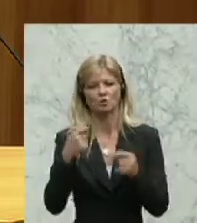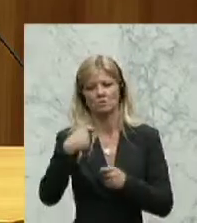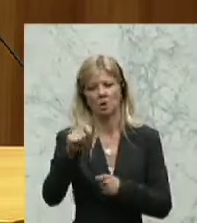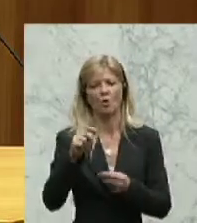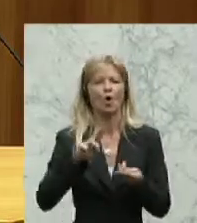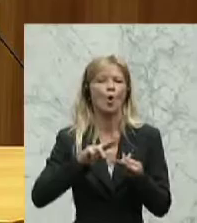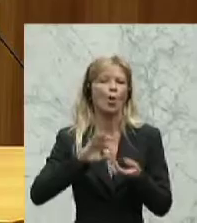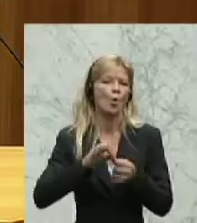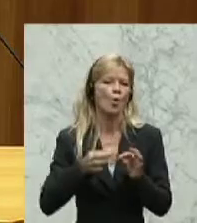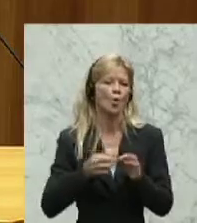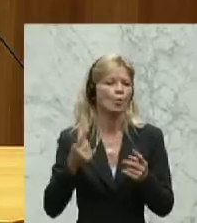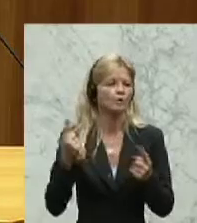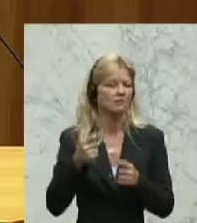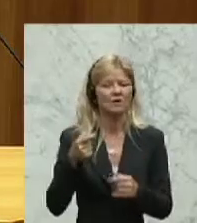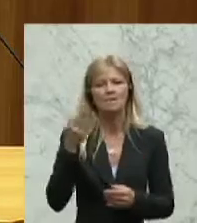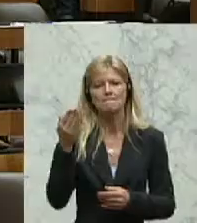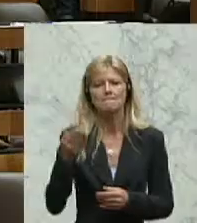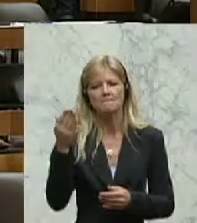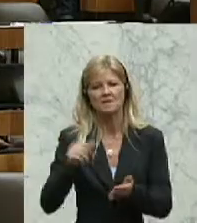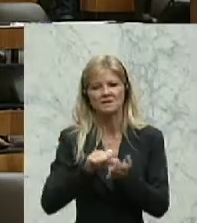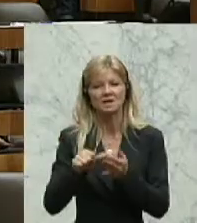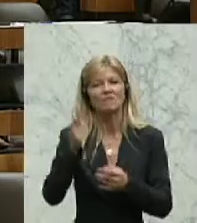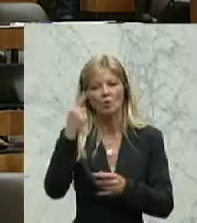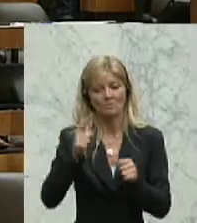steuererhöhungen auf die mieten umgelegt werden